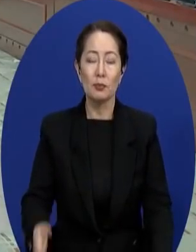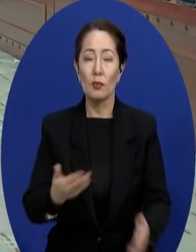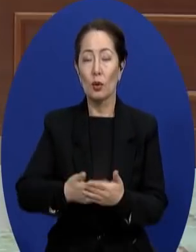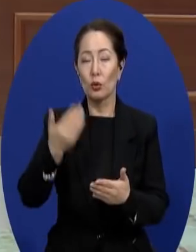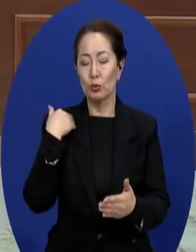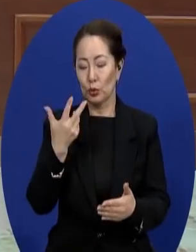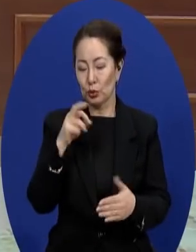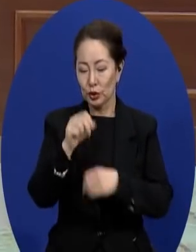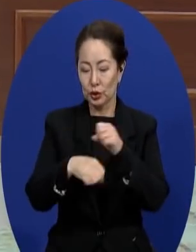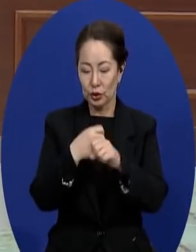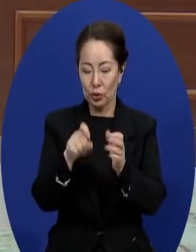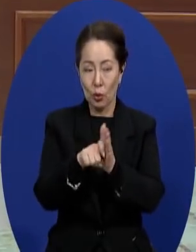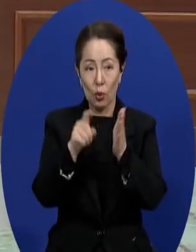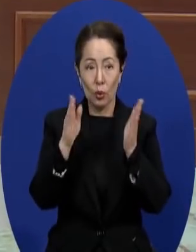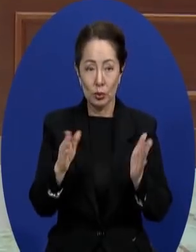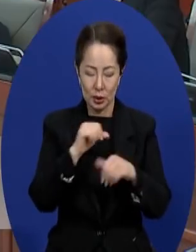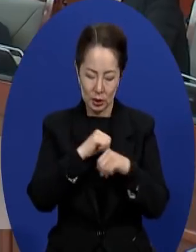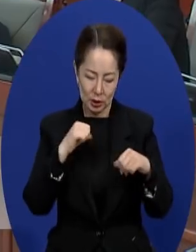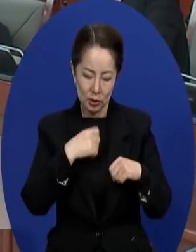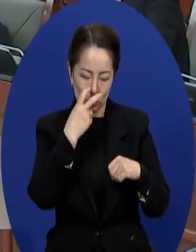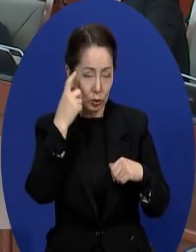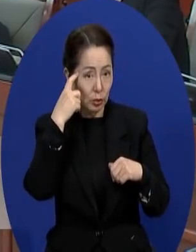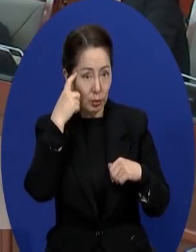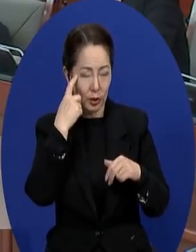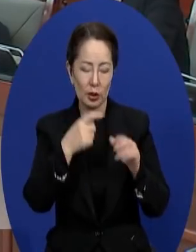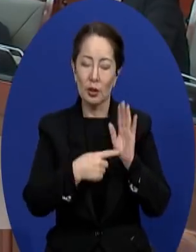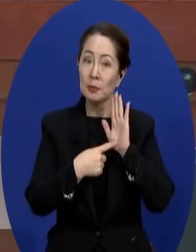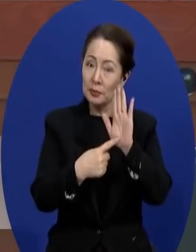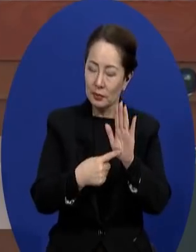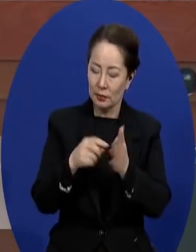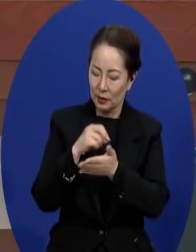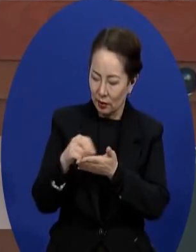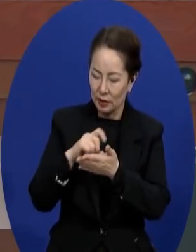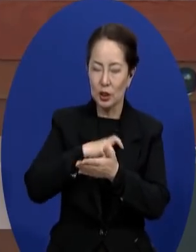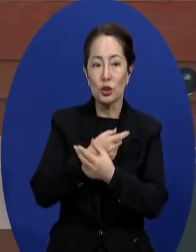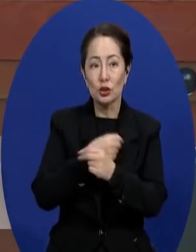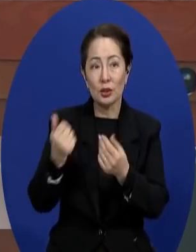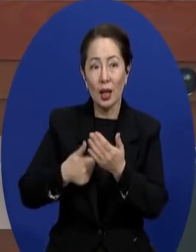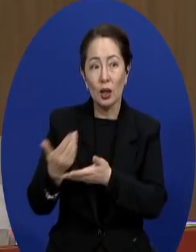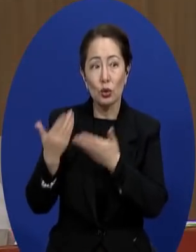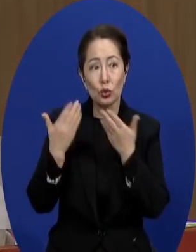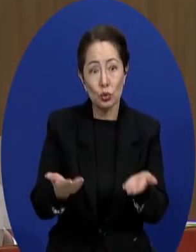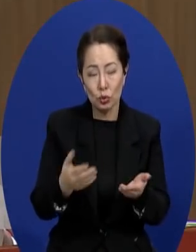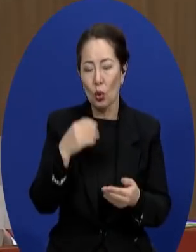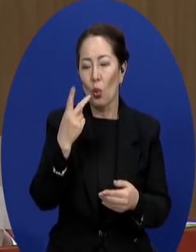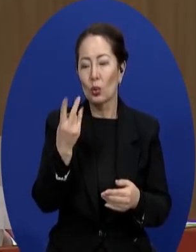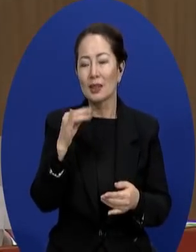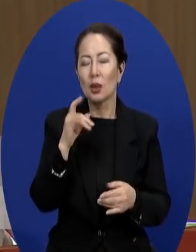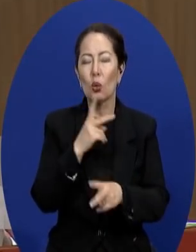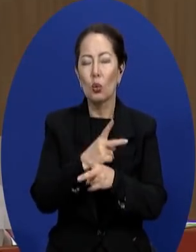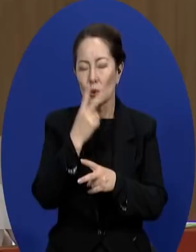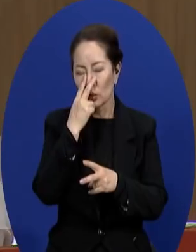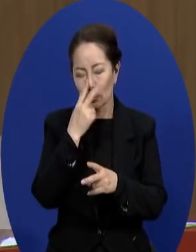Өнгөрсөн 30 жилийн хугацаанд иргэний үзэл бодлоо илэрхийлэх, хэвлэн нийтлэх эрхчлөлөөг хангах үндсэн хуулийн үзэл баримтлалын хэрэгжилт